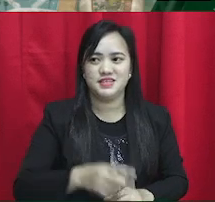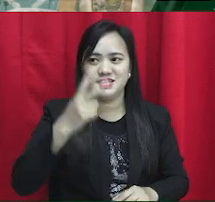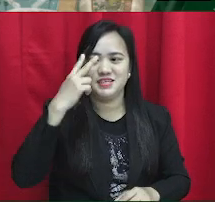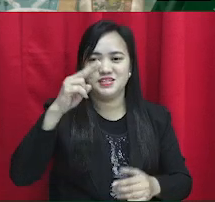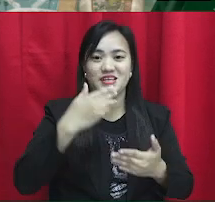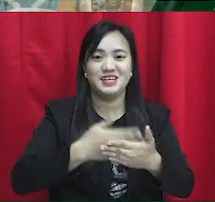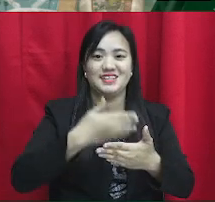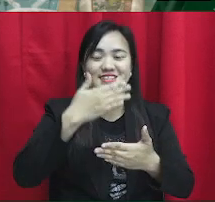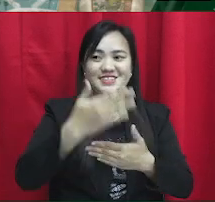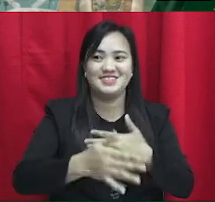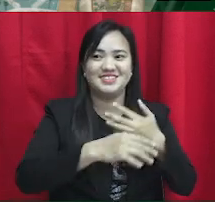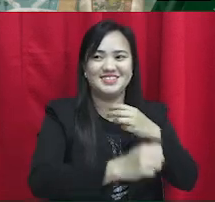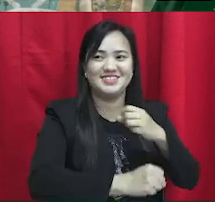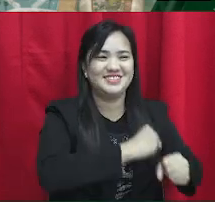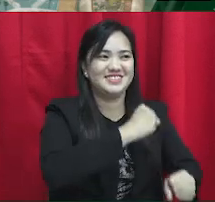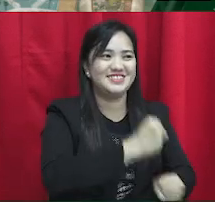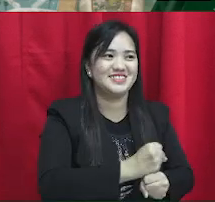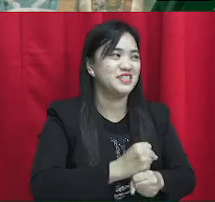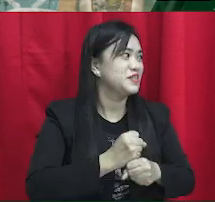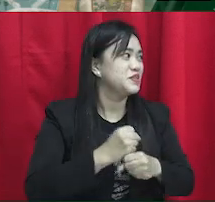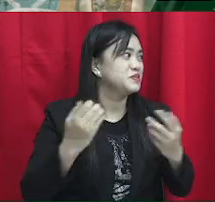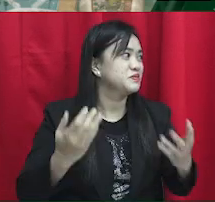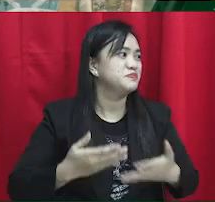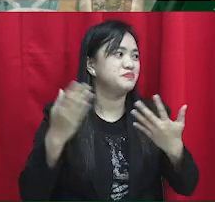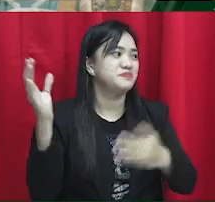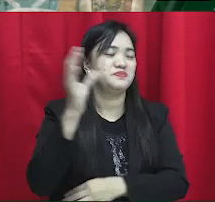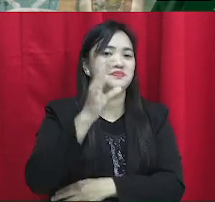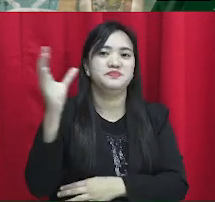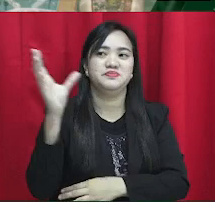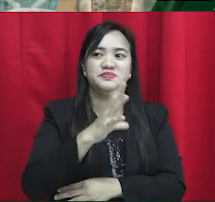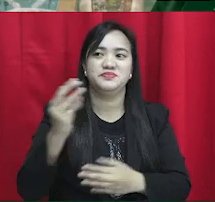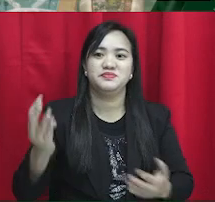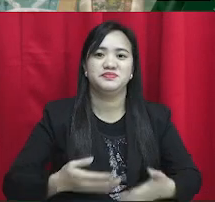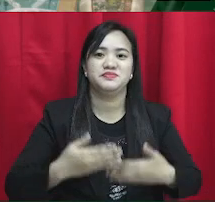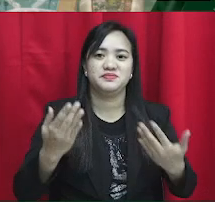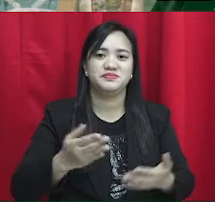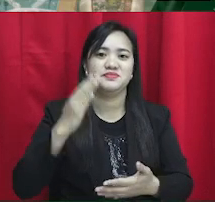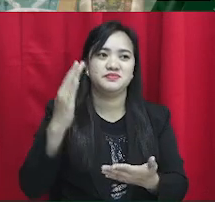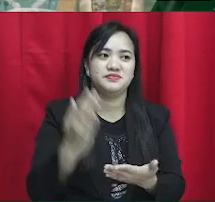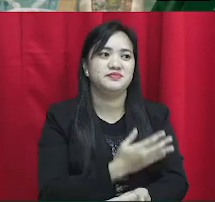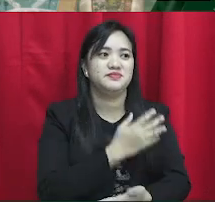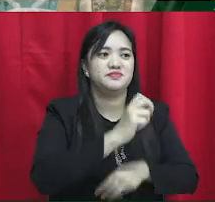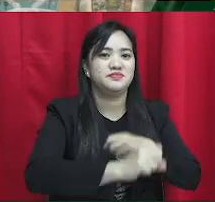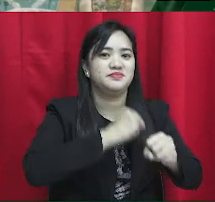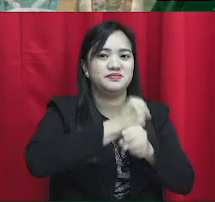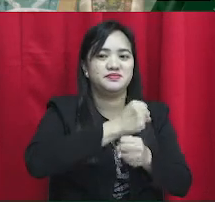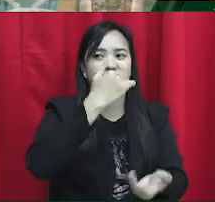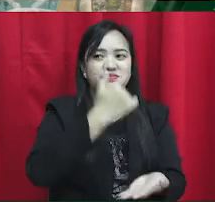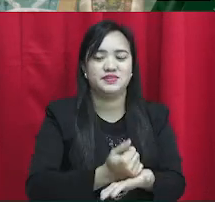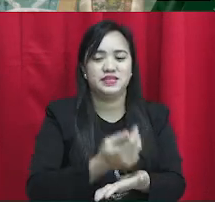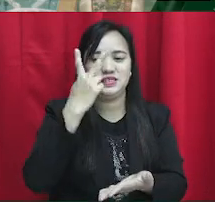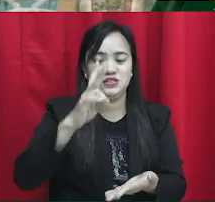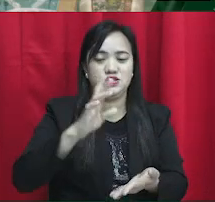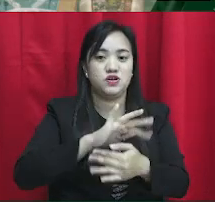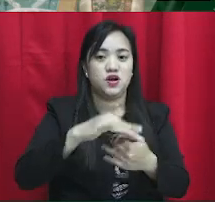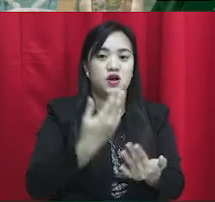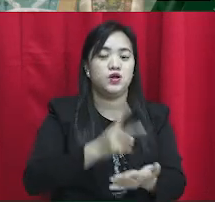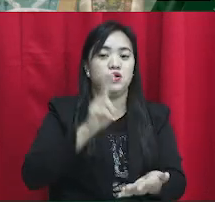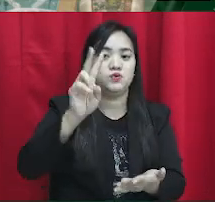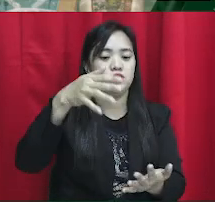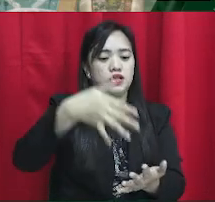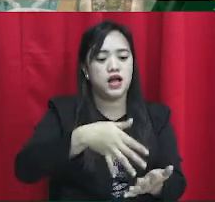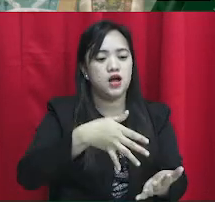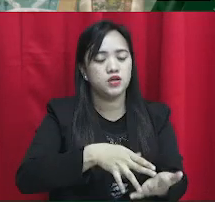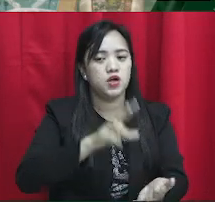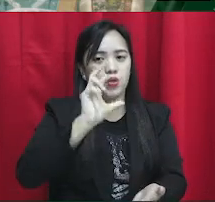na pala. And happy new year. Opo, see you on 2024. Maraming salamat for